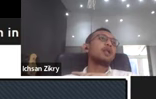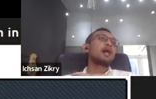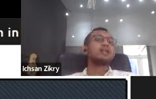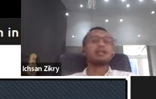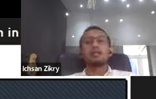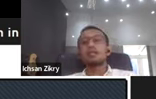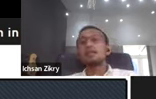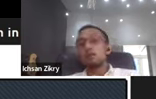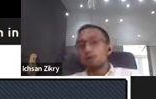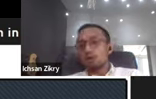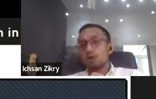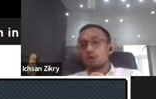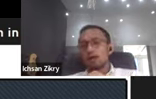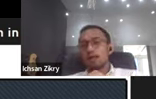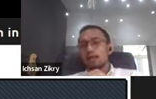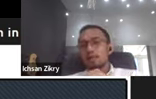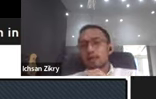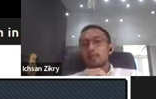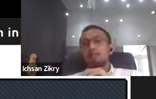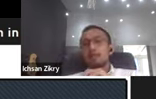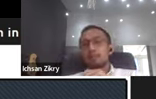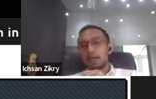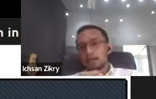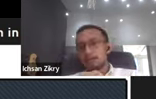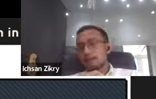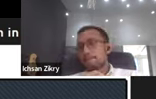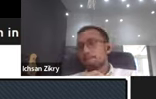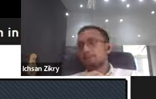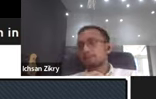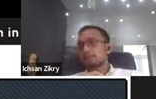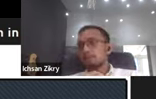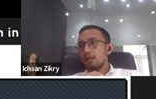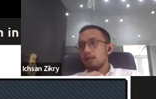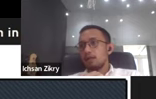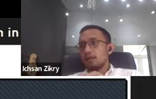penyelidikan, ini adalah kewenangan yang tidak tersentuh oleh mekanisme check and balance.